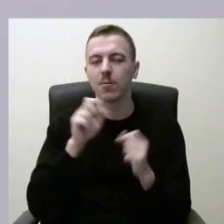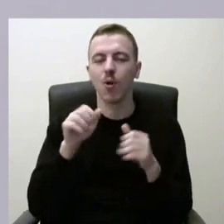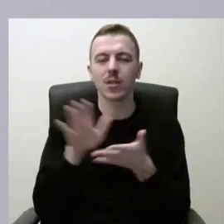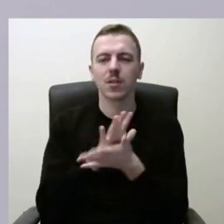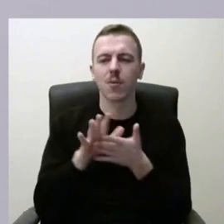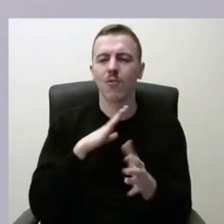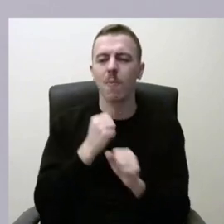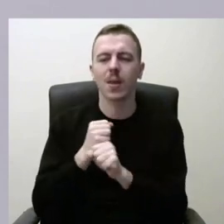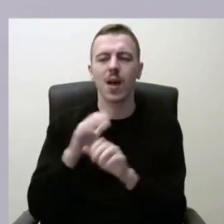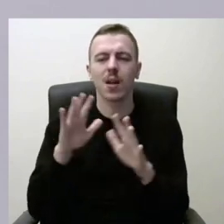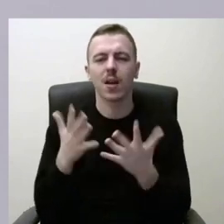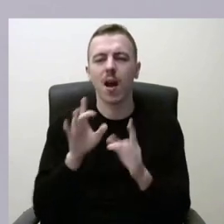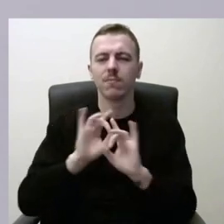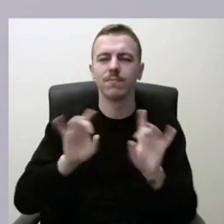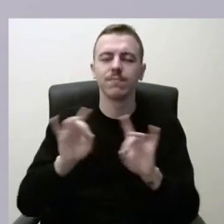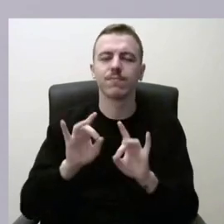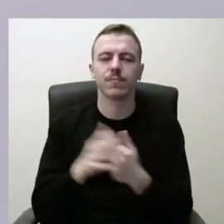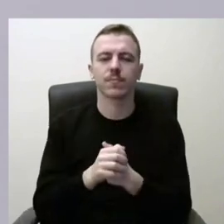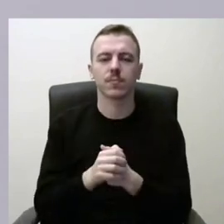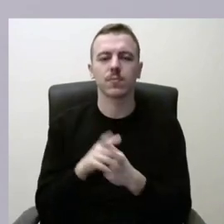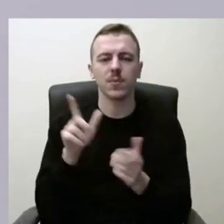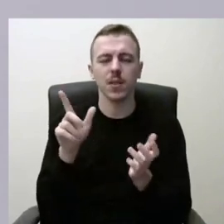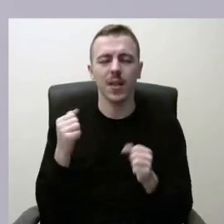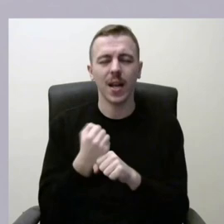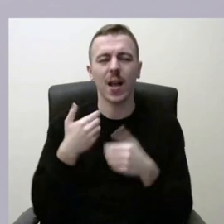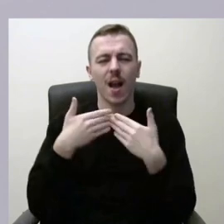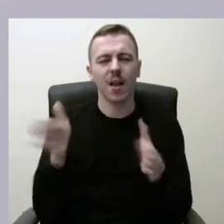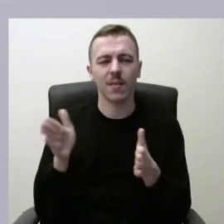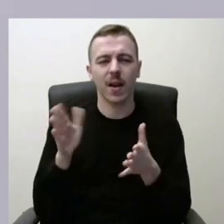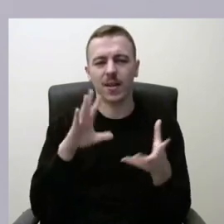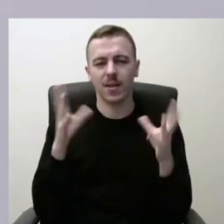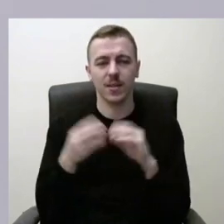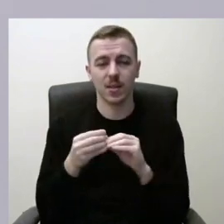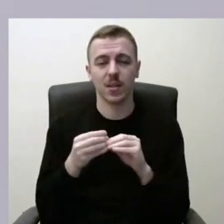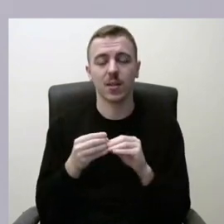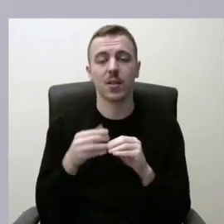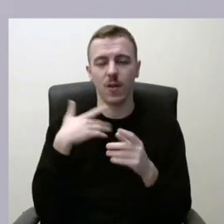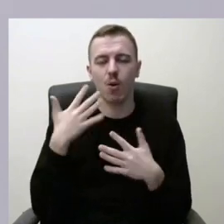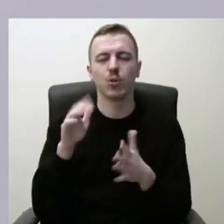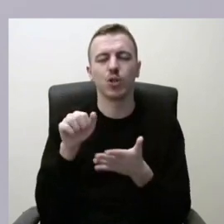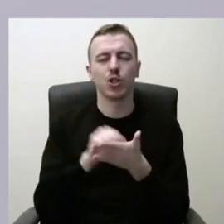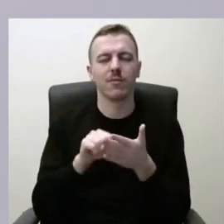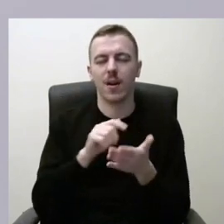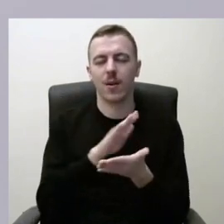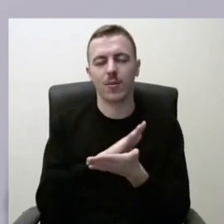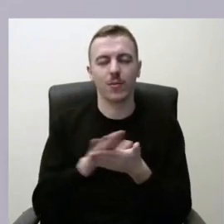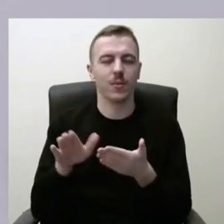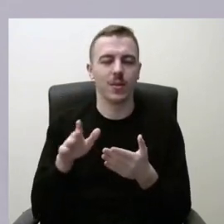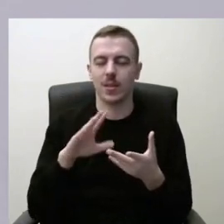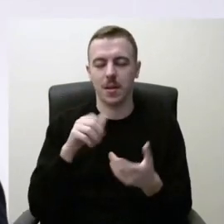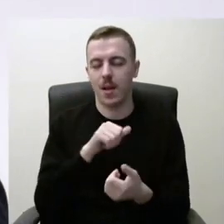padaryta, atsakant į klausimus. Reikia atverti duris žmonėms ir tai išsivalys savaime. Dėkuoju.